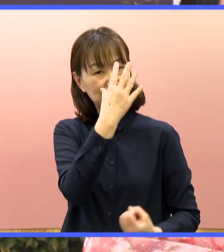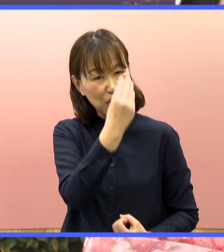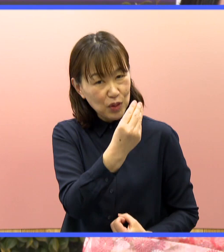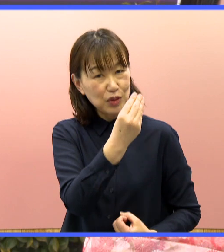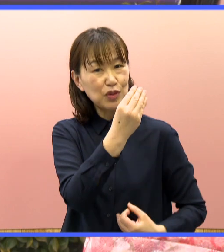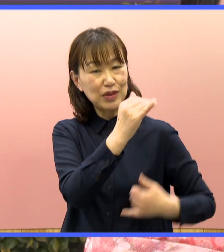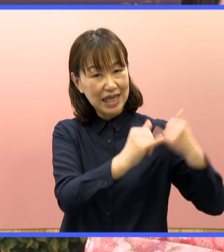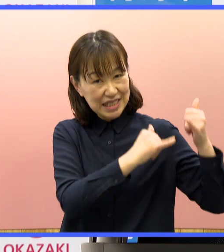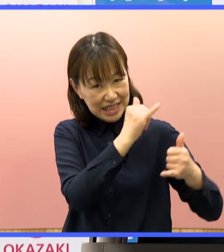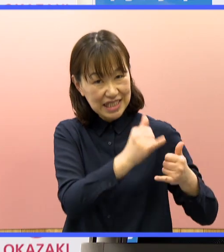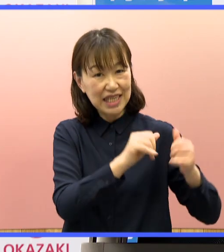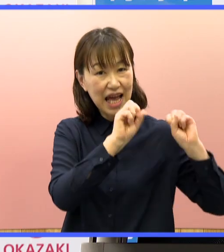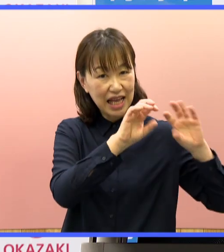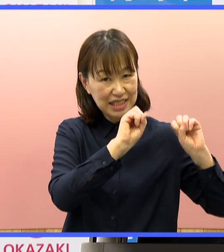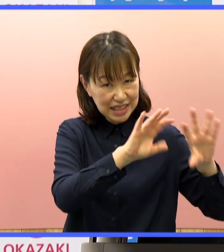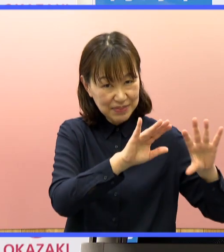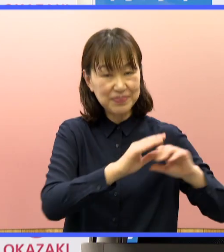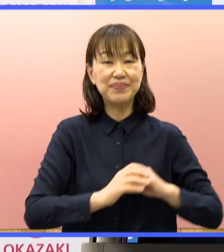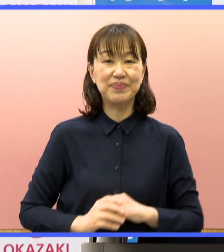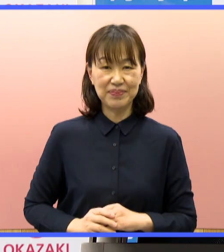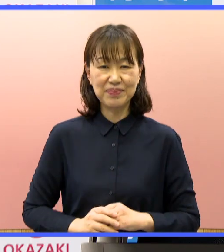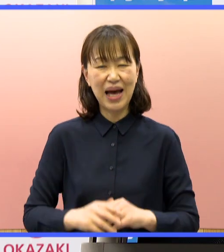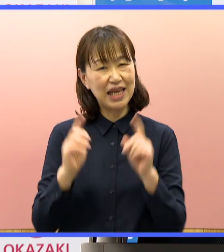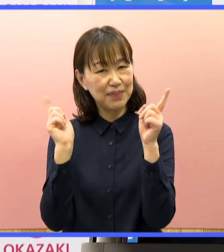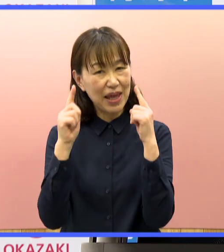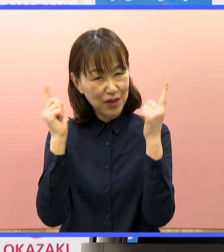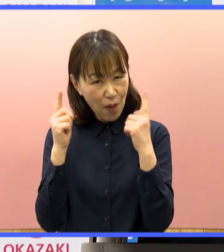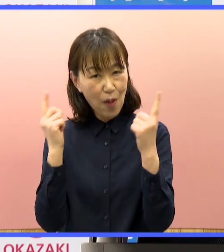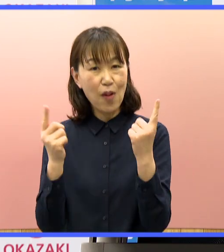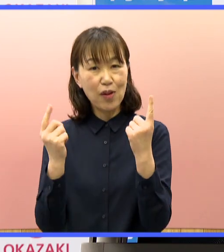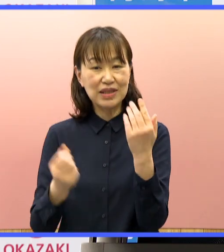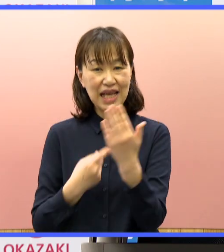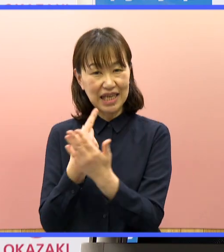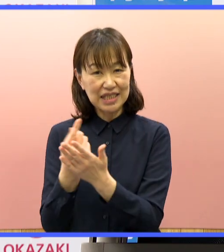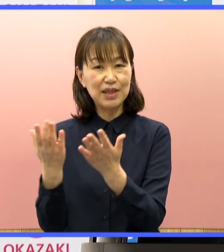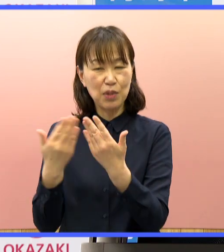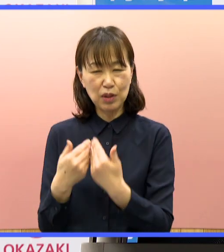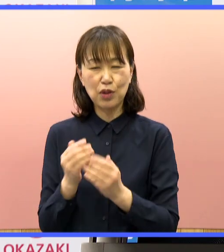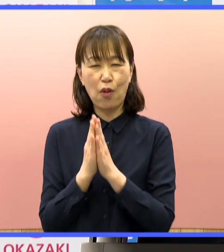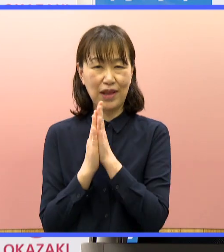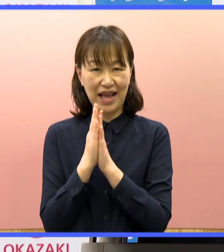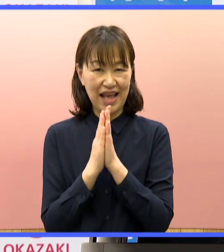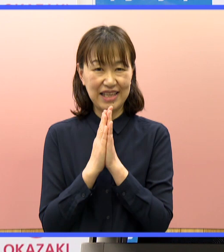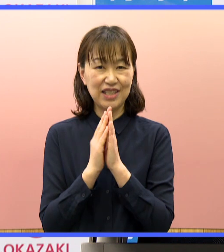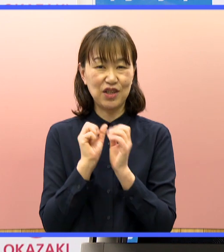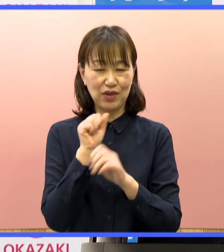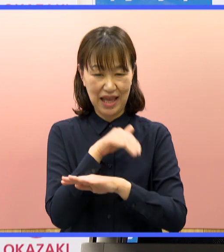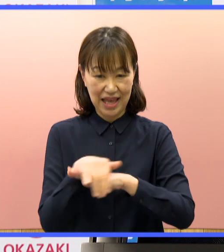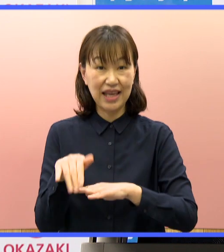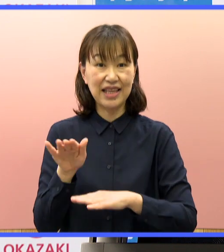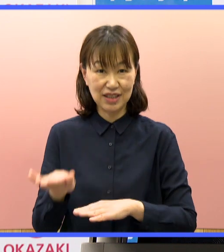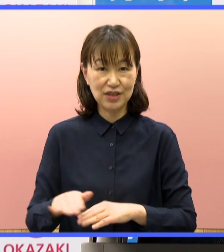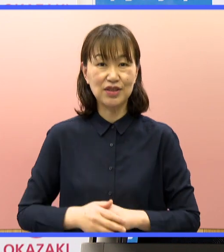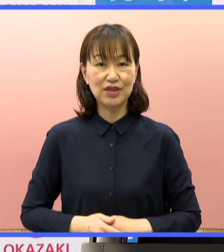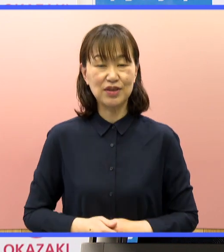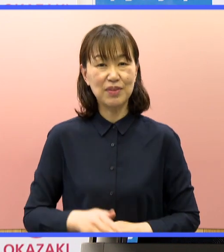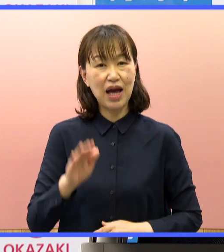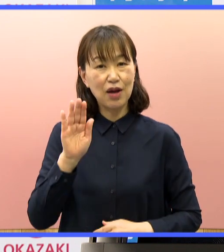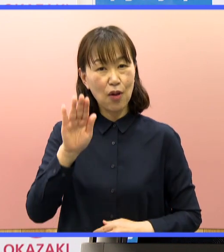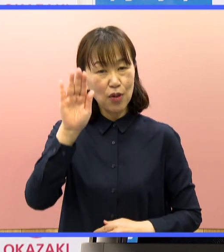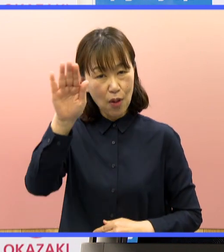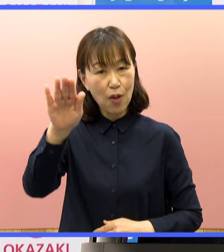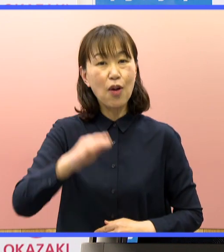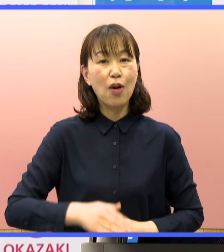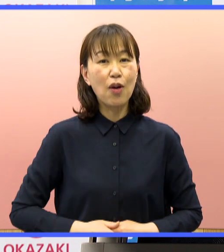催するイベントにご参加いただくことなどをお願いする予定でございます。今後桜由紀さん、グレートイヤス校青